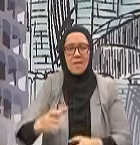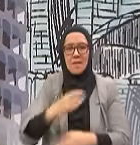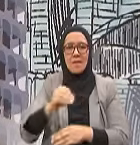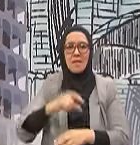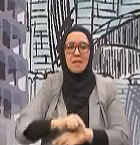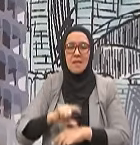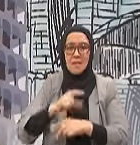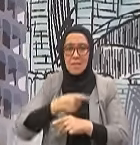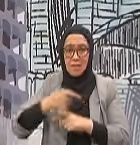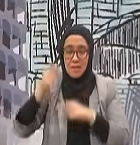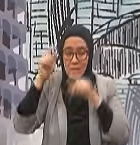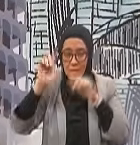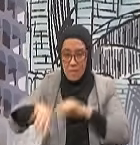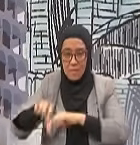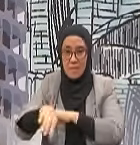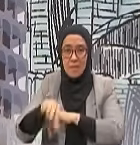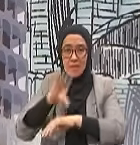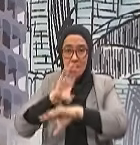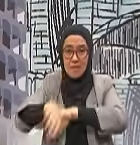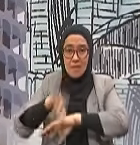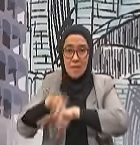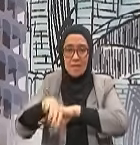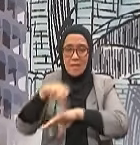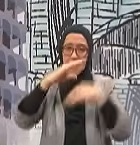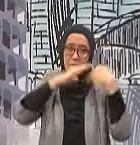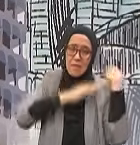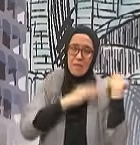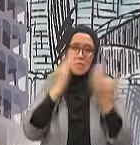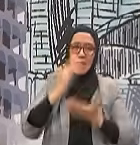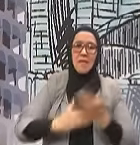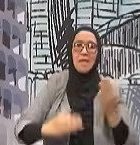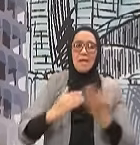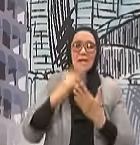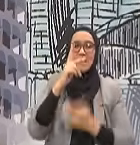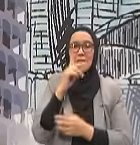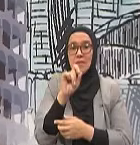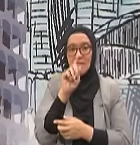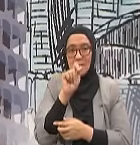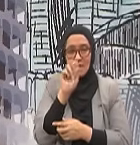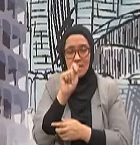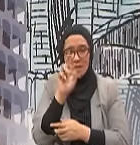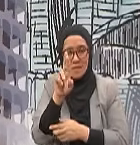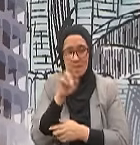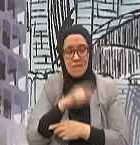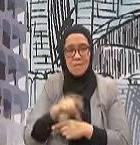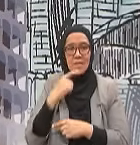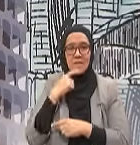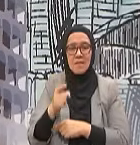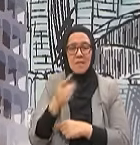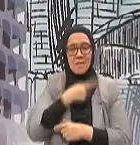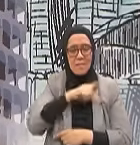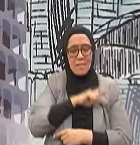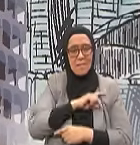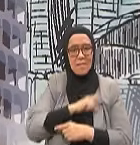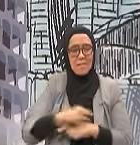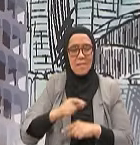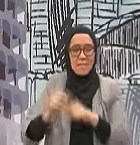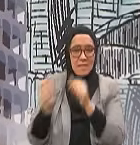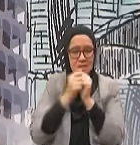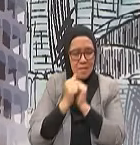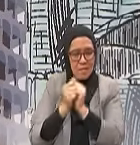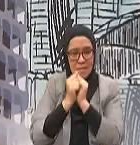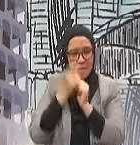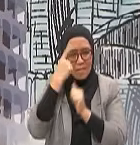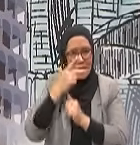Kementerian bersama agency di bawahnya telah pun melaksanakan apel pagi inisiatif untuk membantu pemain industri menemani kesemua cabaran